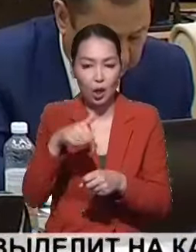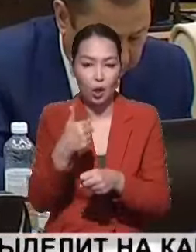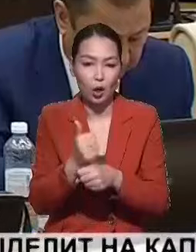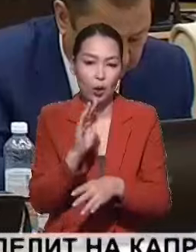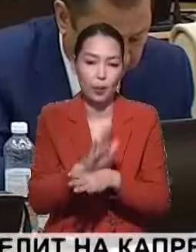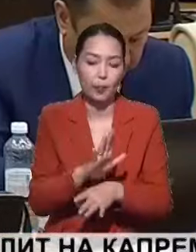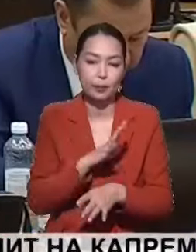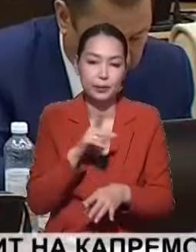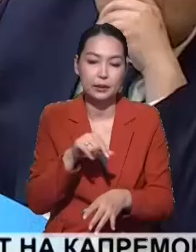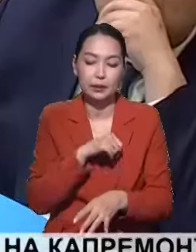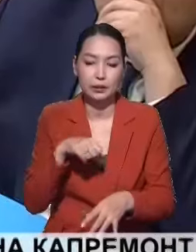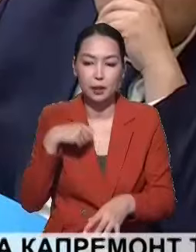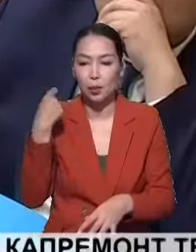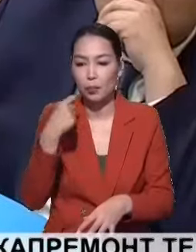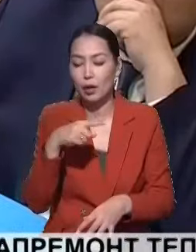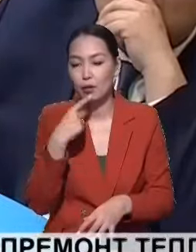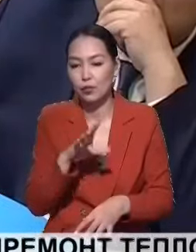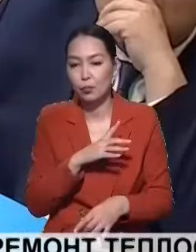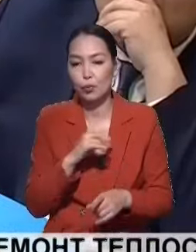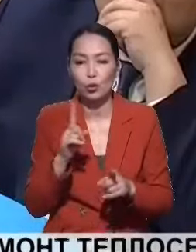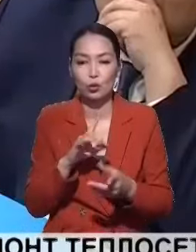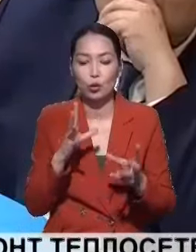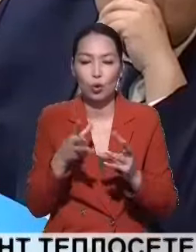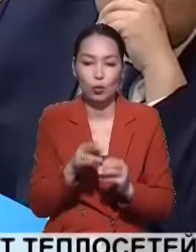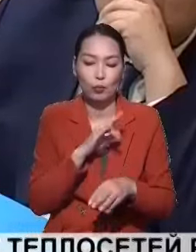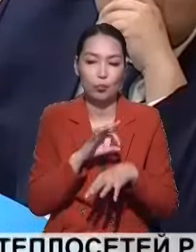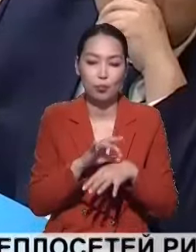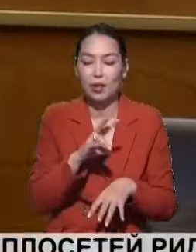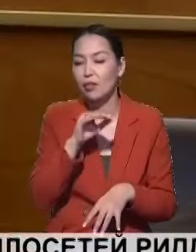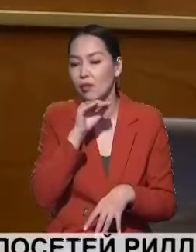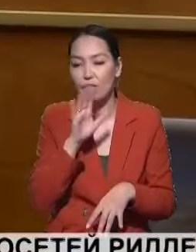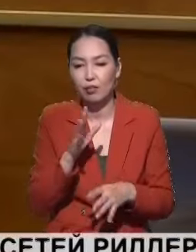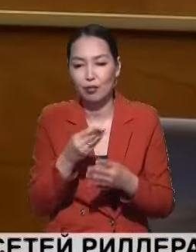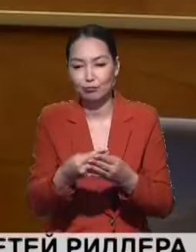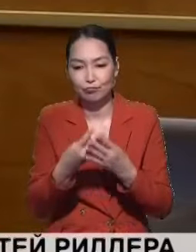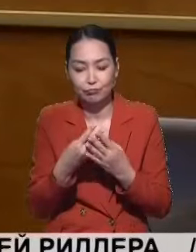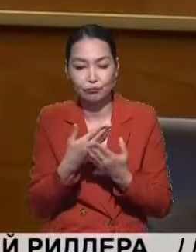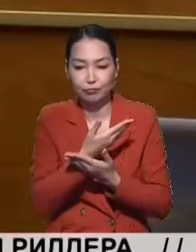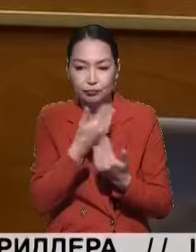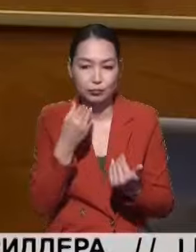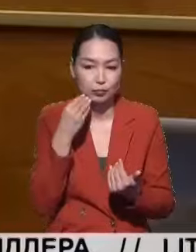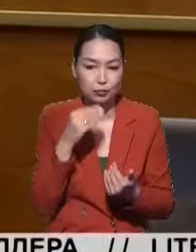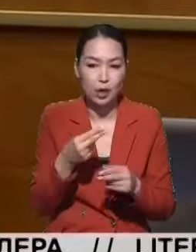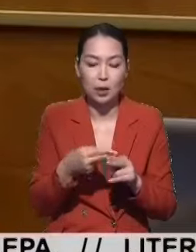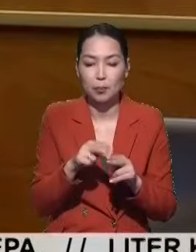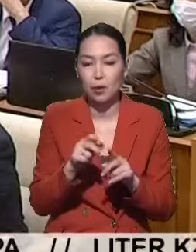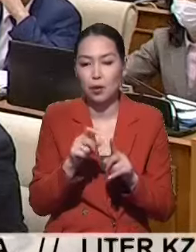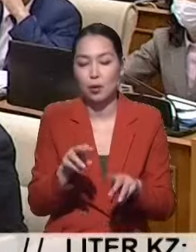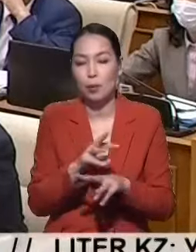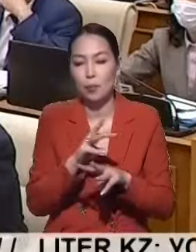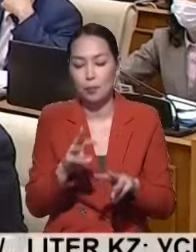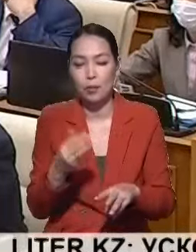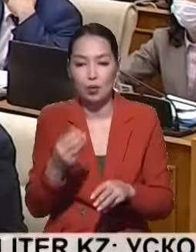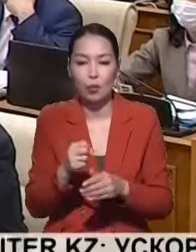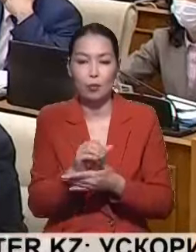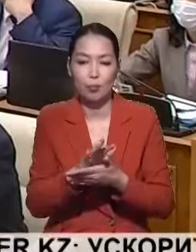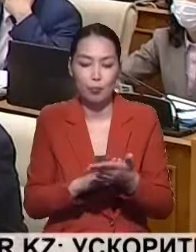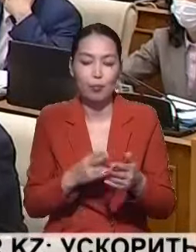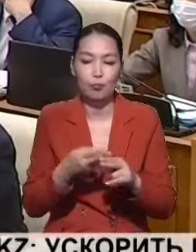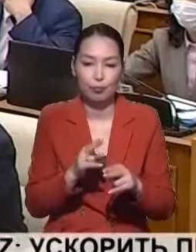Ведь сам президент говорил о долгих сроках проведения процедур и недостаточной прозрачности. А по словам мажилисмена Булатбека Нажмединова, продолжают